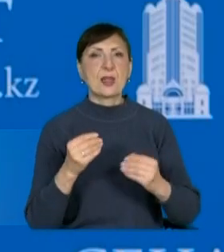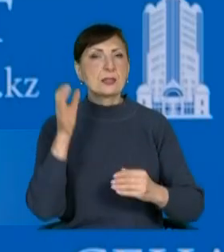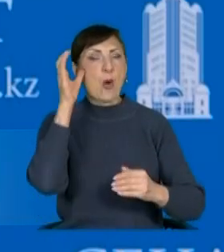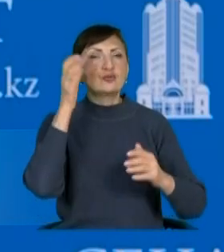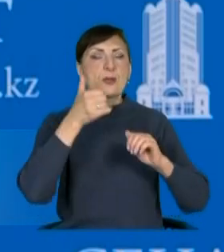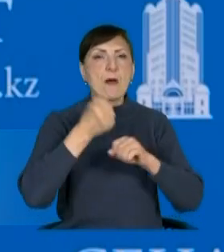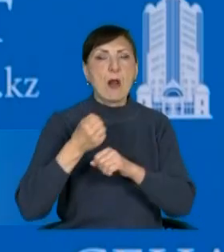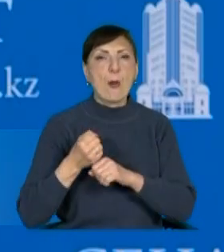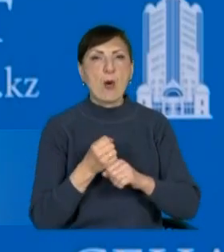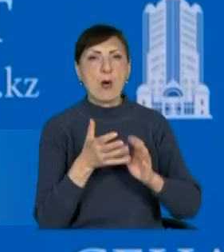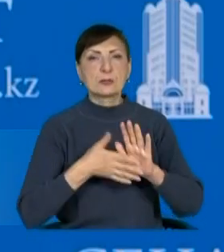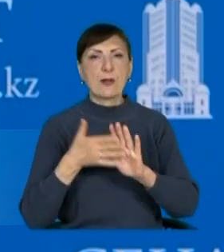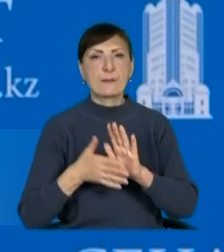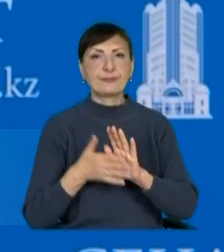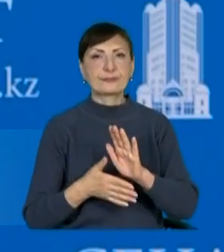работам